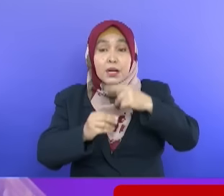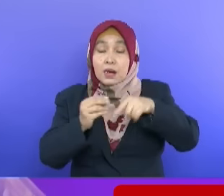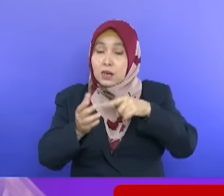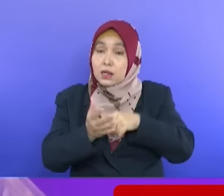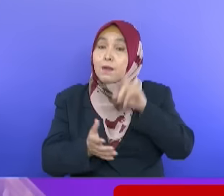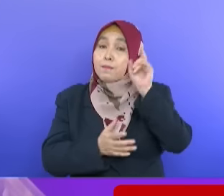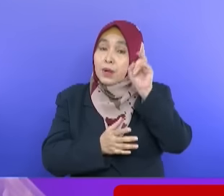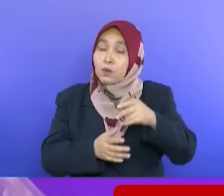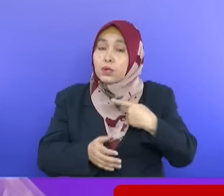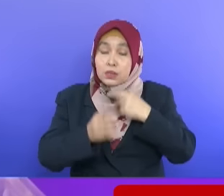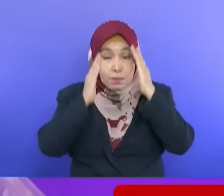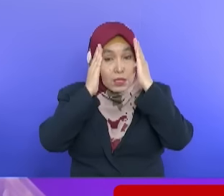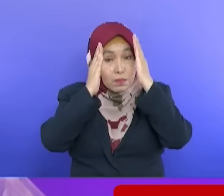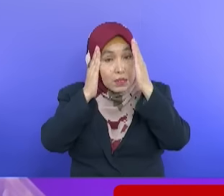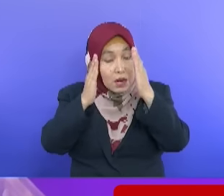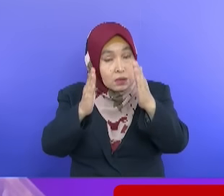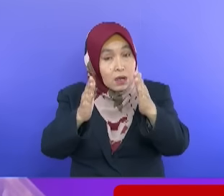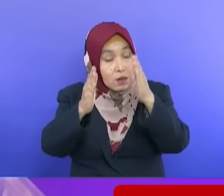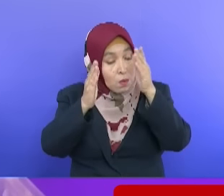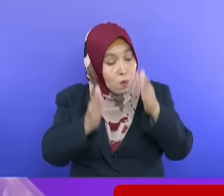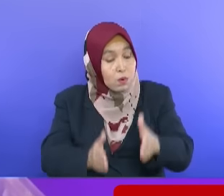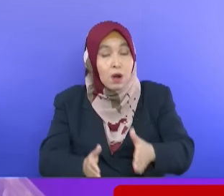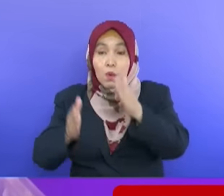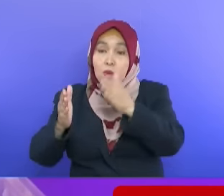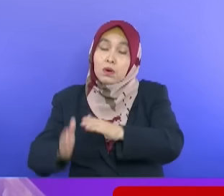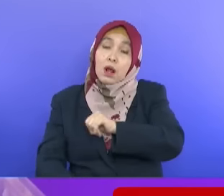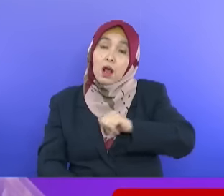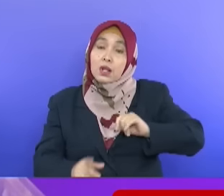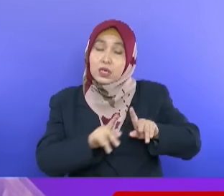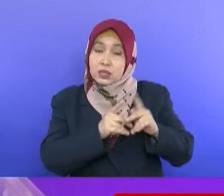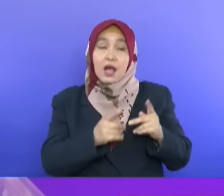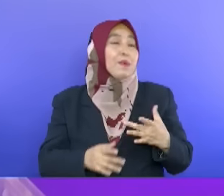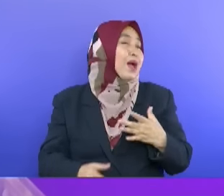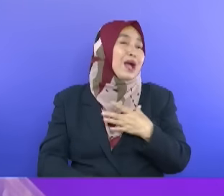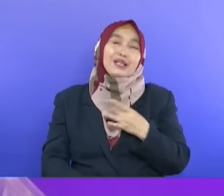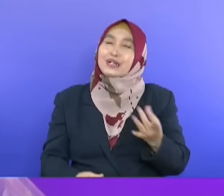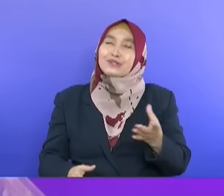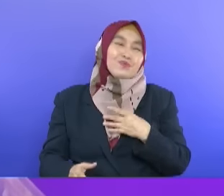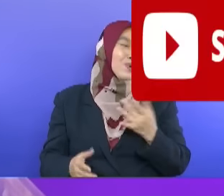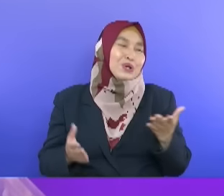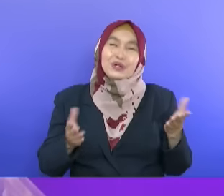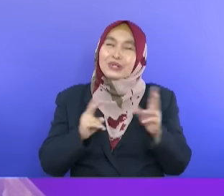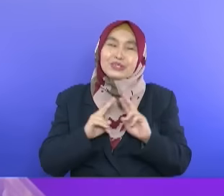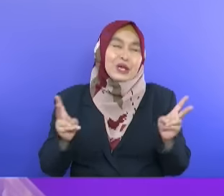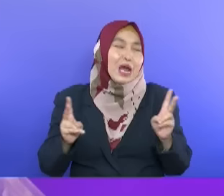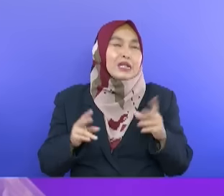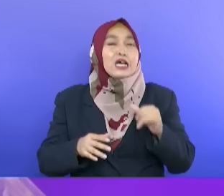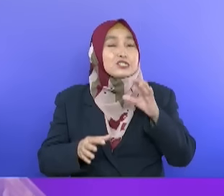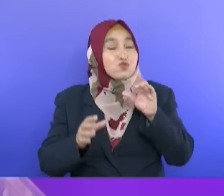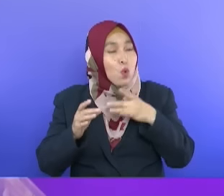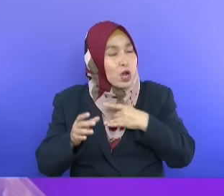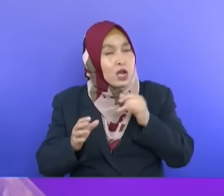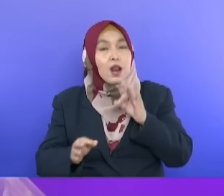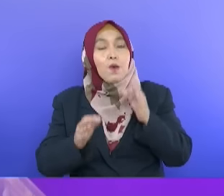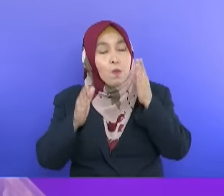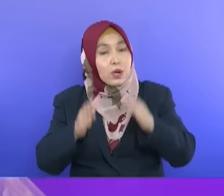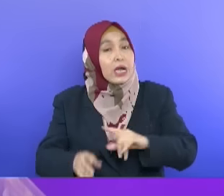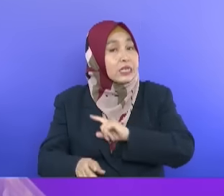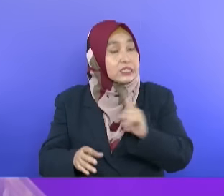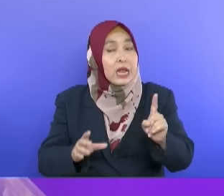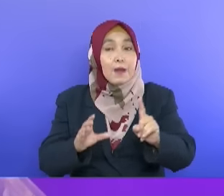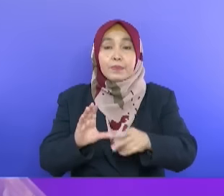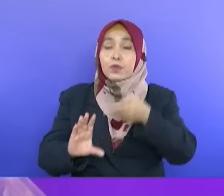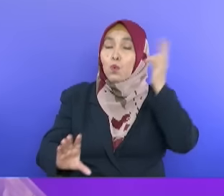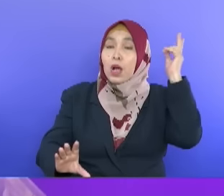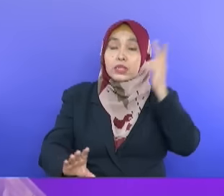perlu kita beri perhatian orang orang ahli kitab dia memang suka satu orang Islam ini keluar daripada